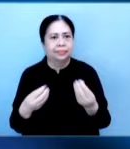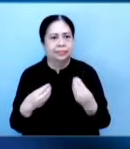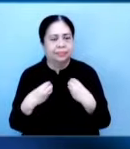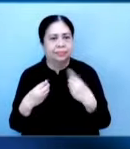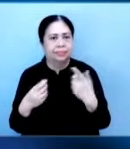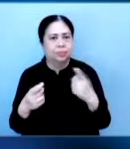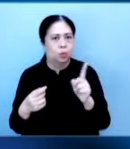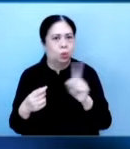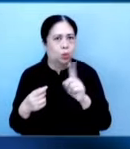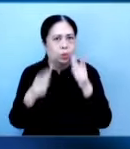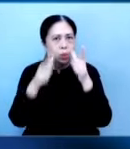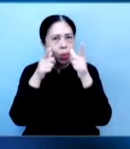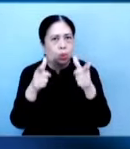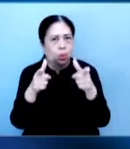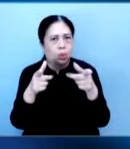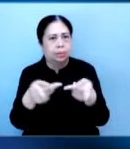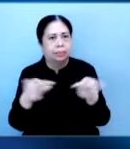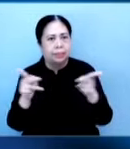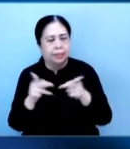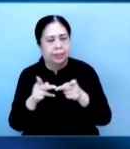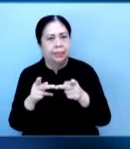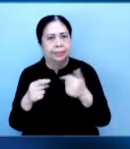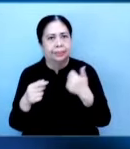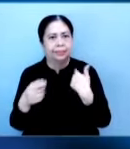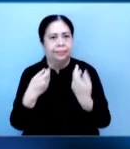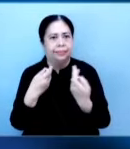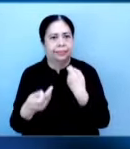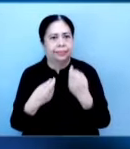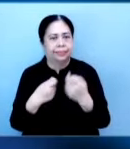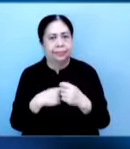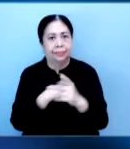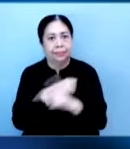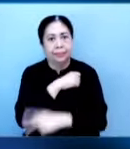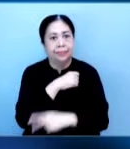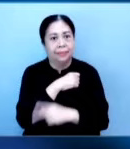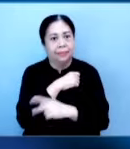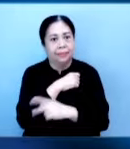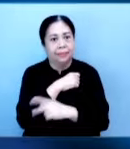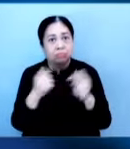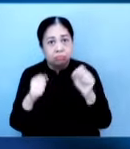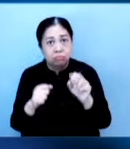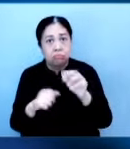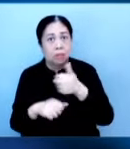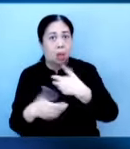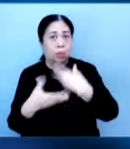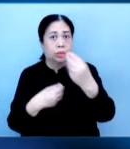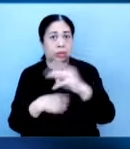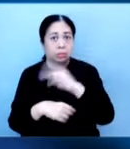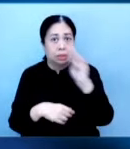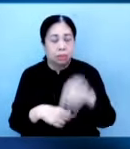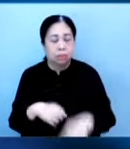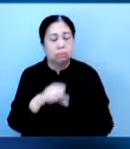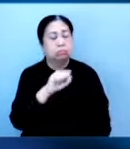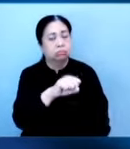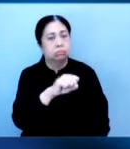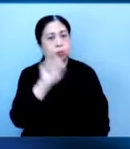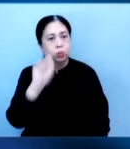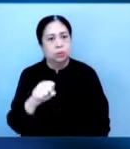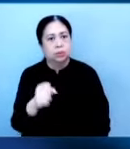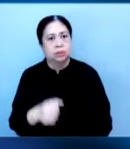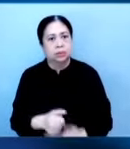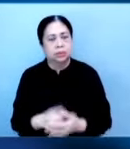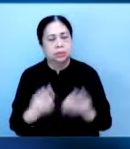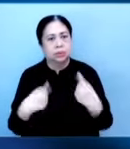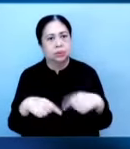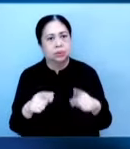ano yung itsura ngung paglalapat Sa bahala Sabi mo sabi mo province bakit lumalayo kayo ng Metro Manila ha Kahit saan pwede nakakatawid nga kami Maam